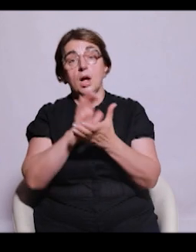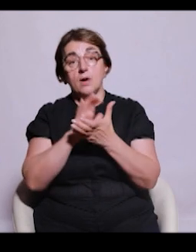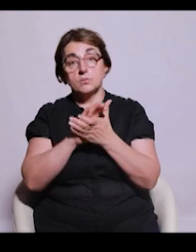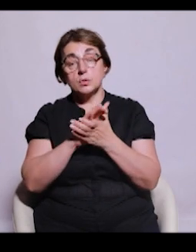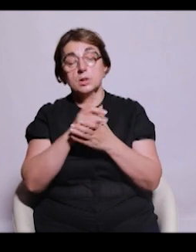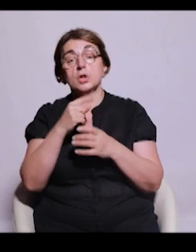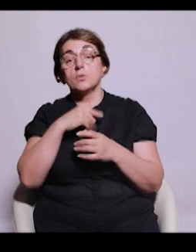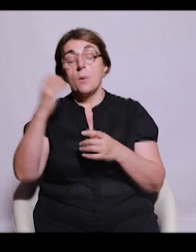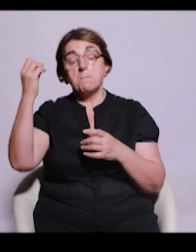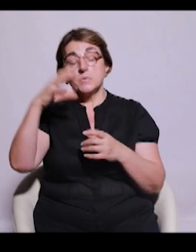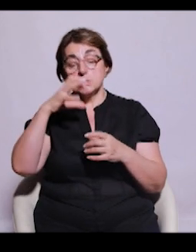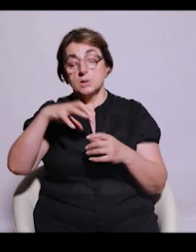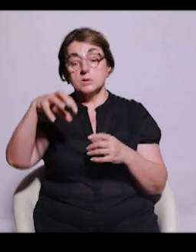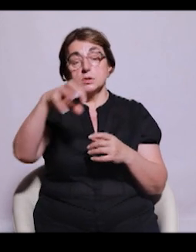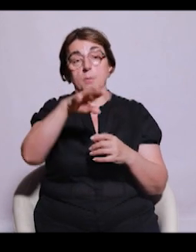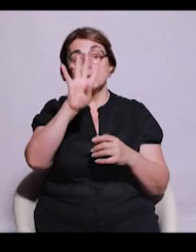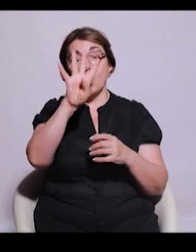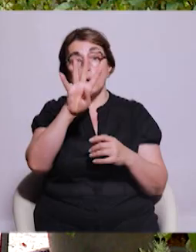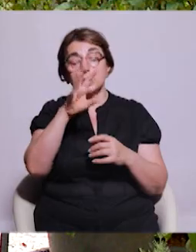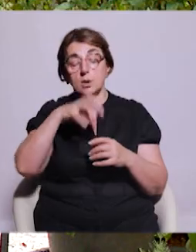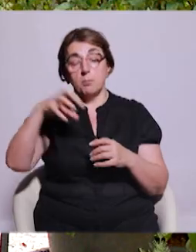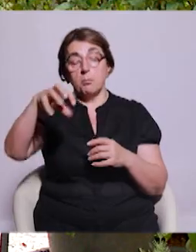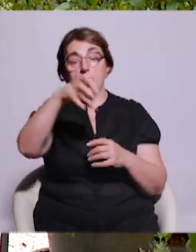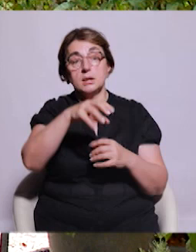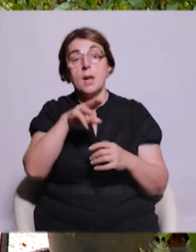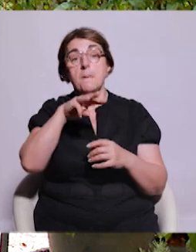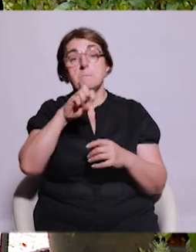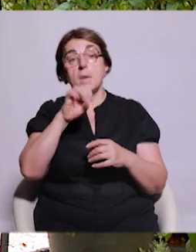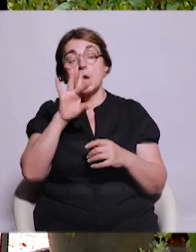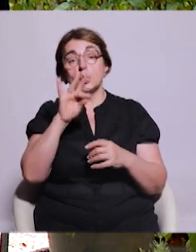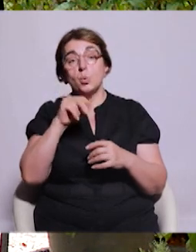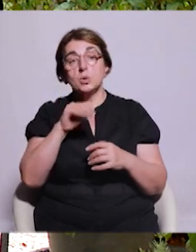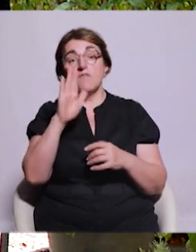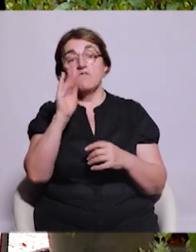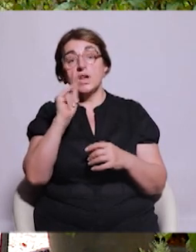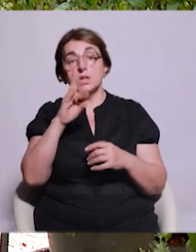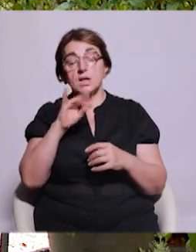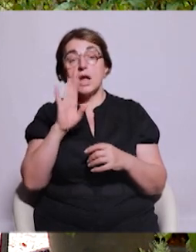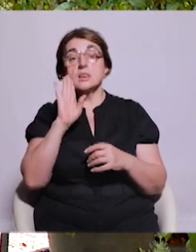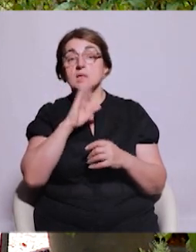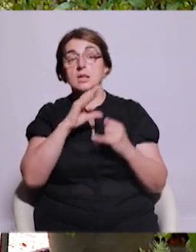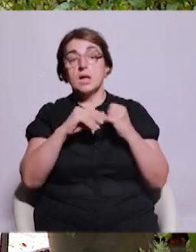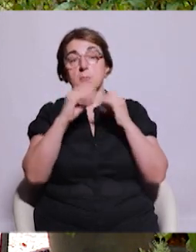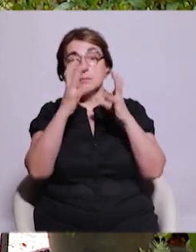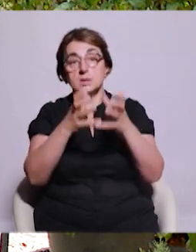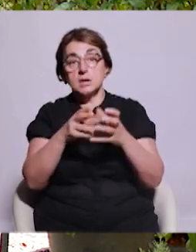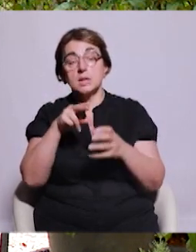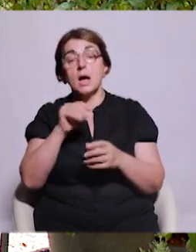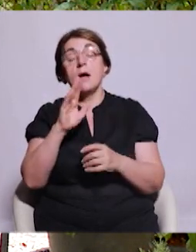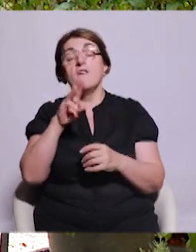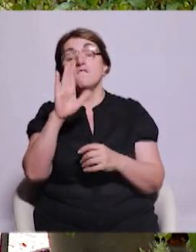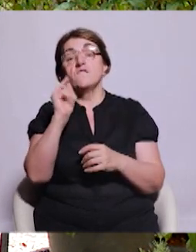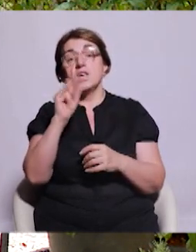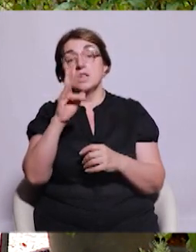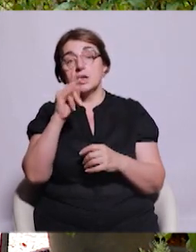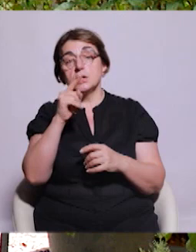გავიცანით მზის სისტემის პირველი 4 პლანეტა: მერკური, ვენერა, დედამიწა და მარსი. ეს პლანეტები ერთმანეთს